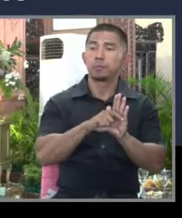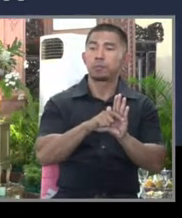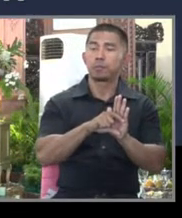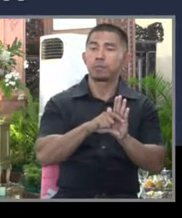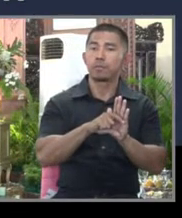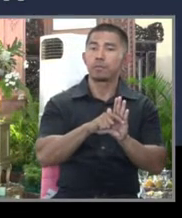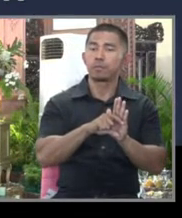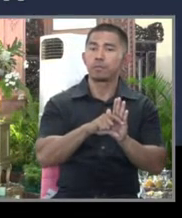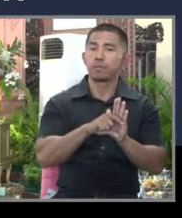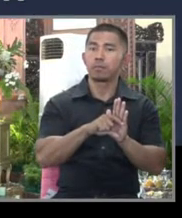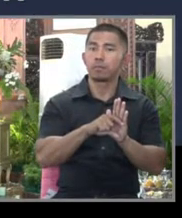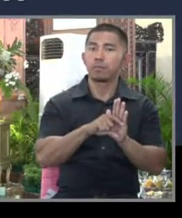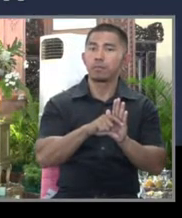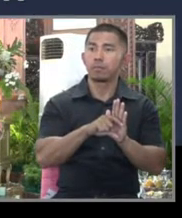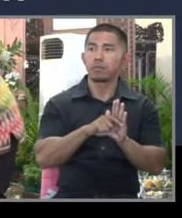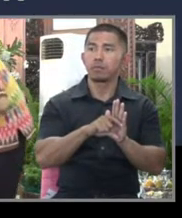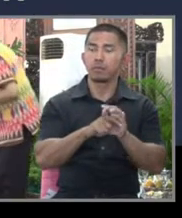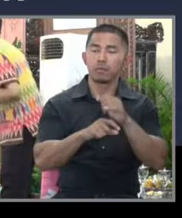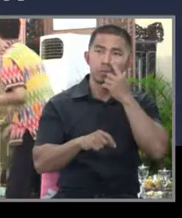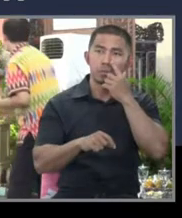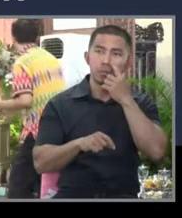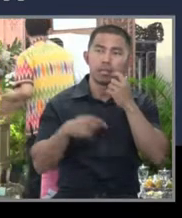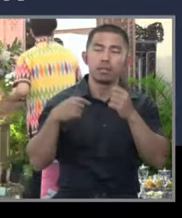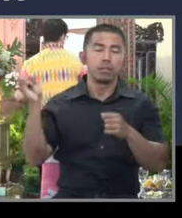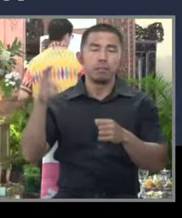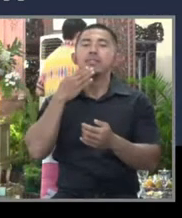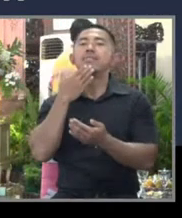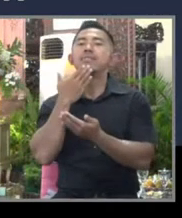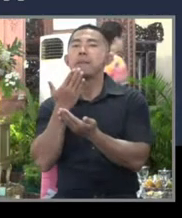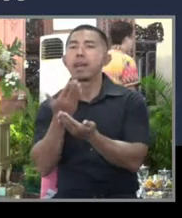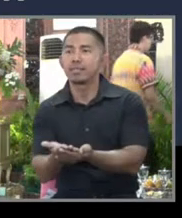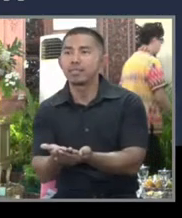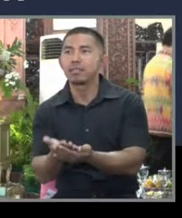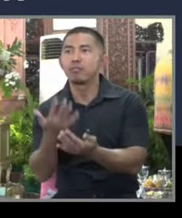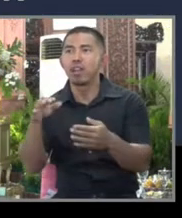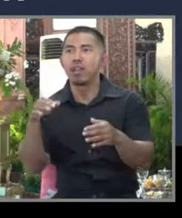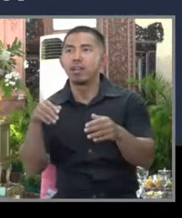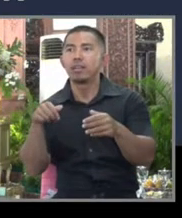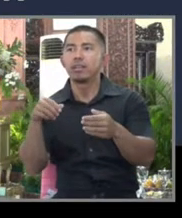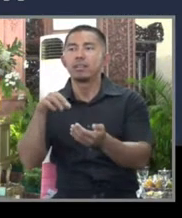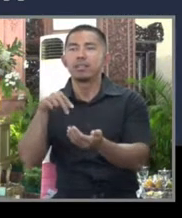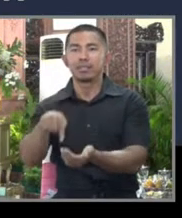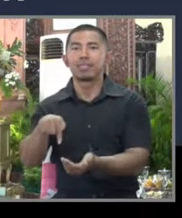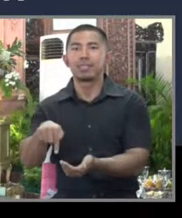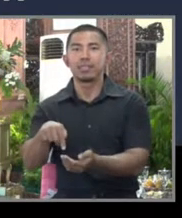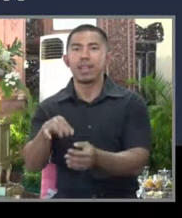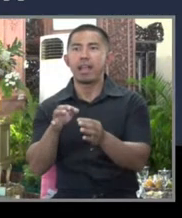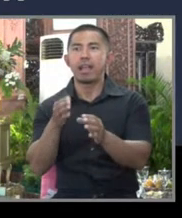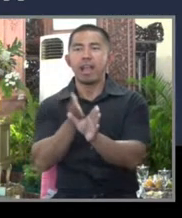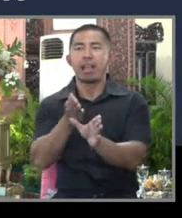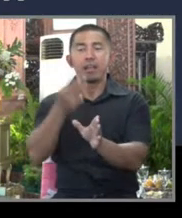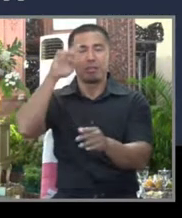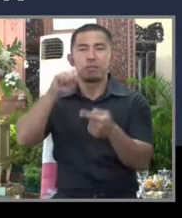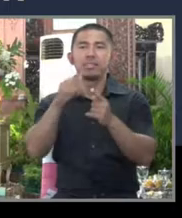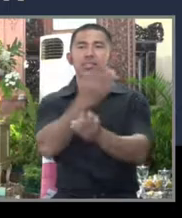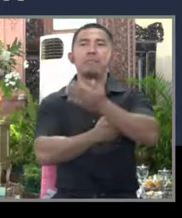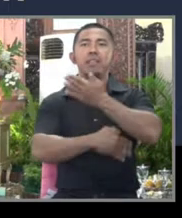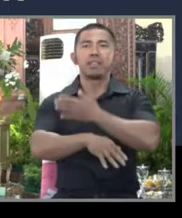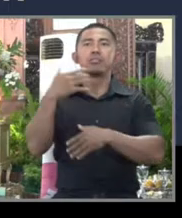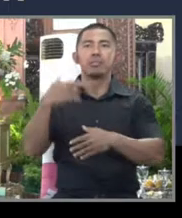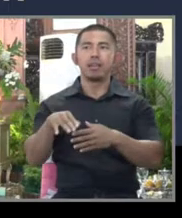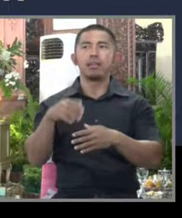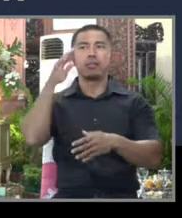itu artinya kepedulian. Saya terima kasih setidaknya masuk di sini, akses untuk penyandang disabilitas sudah ada